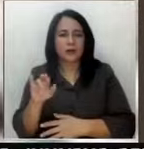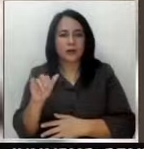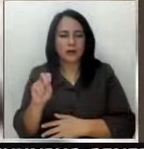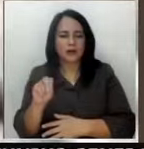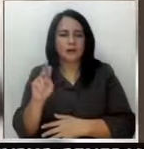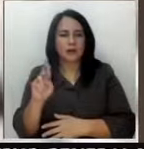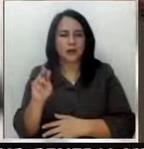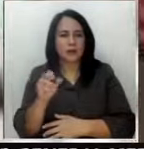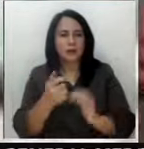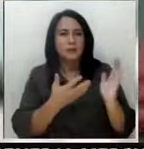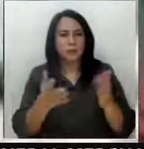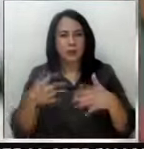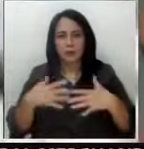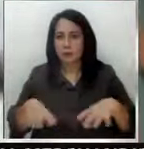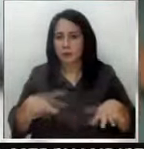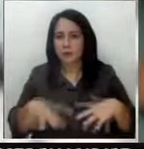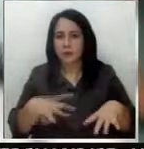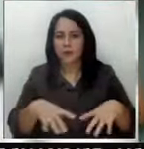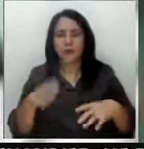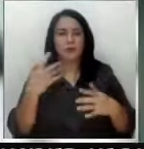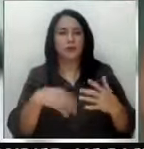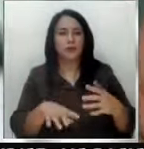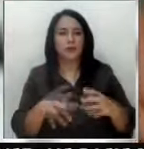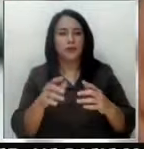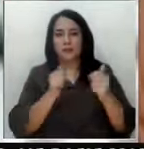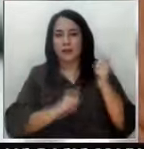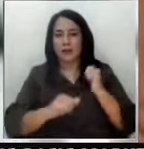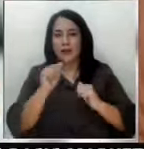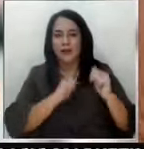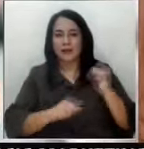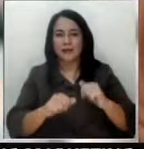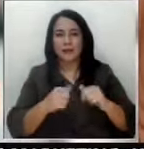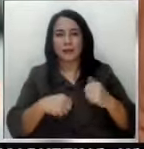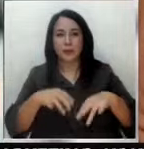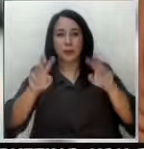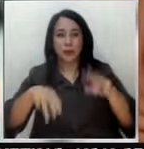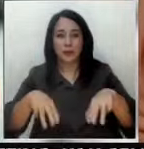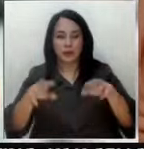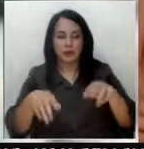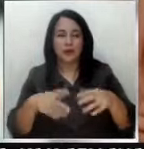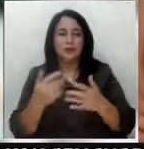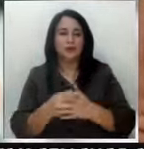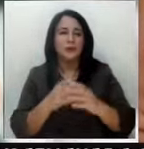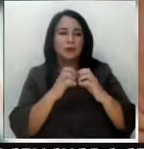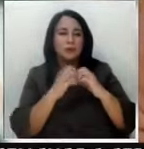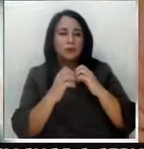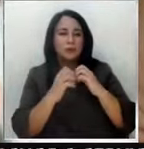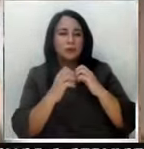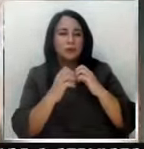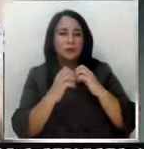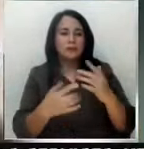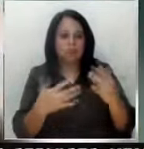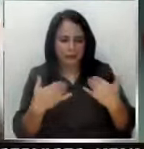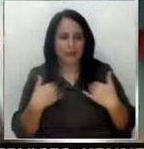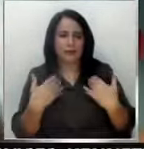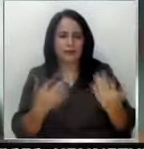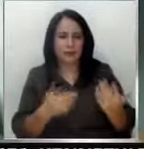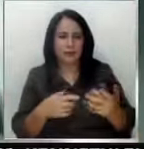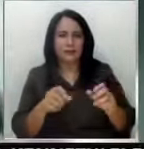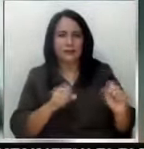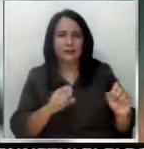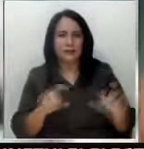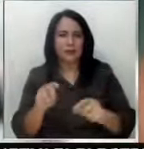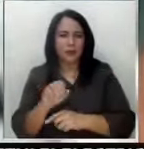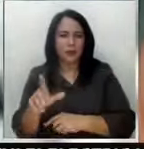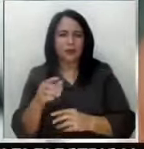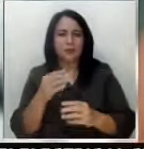damit para sa celebrity ukay ng Kapuso Foundation na tampok din sa Noel Bazaar. I had a dinner party in